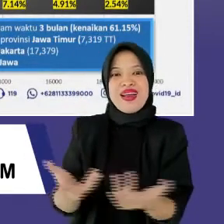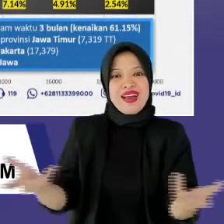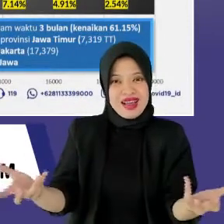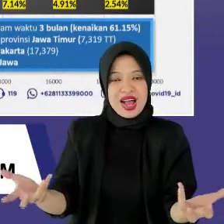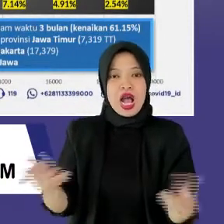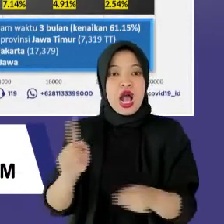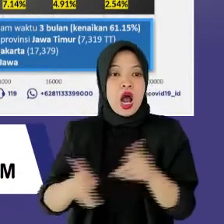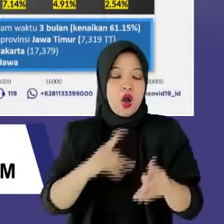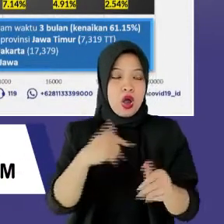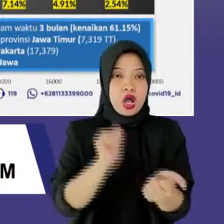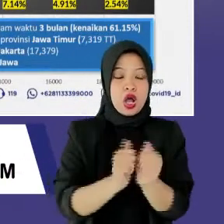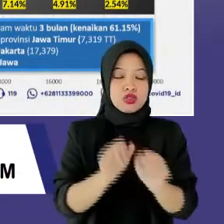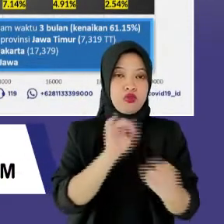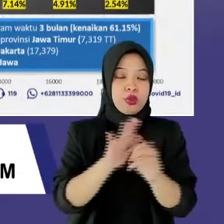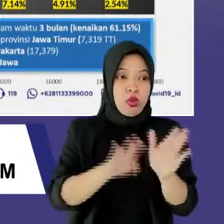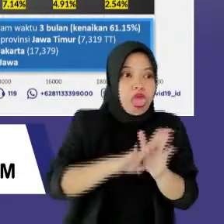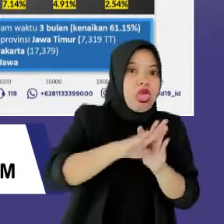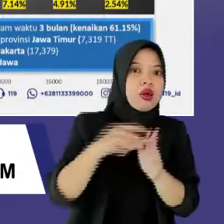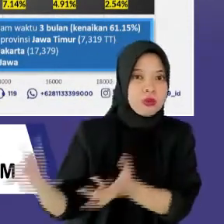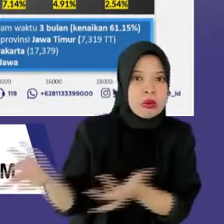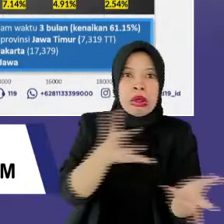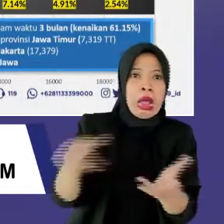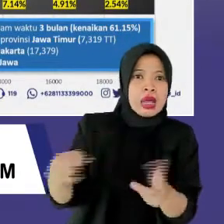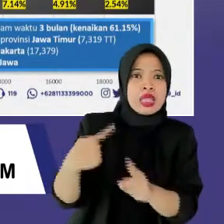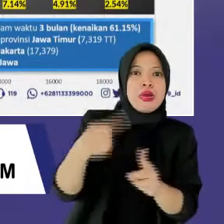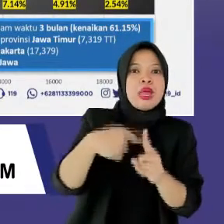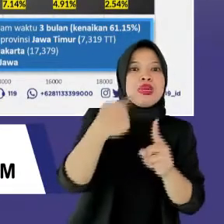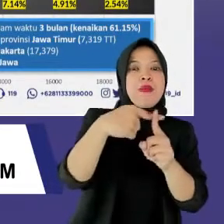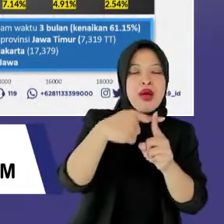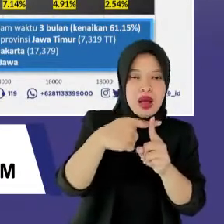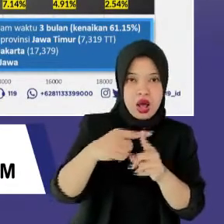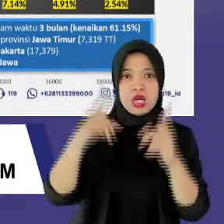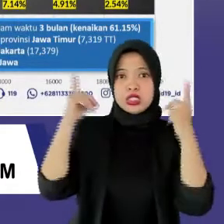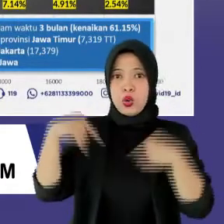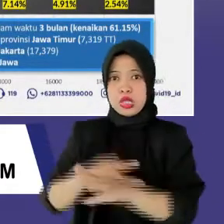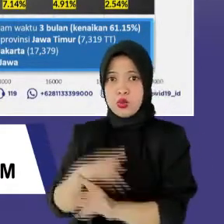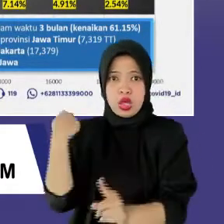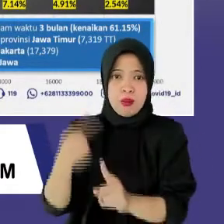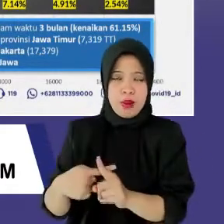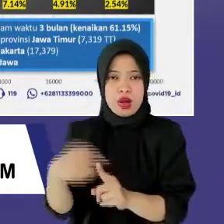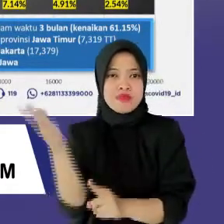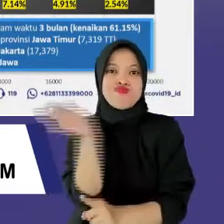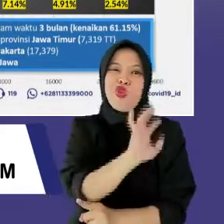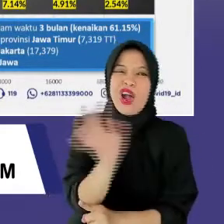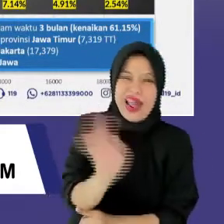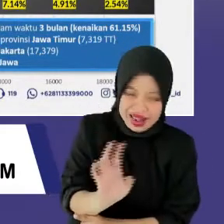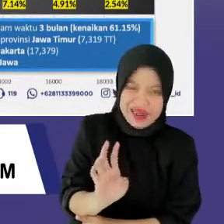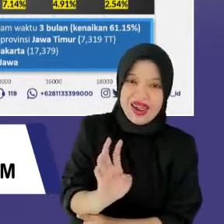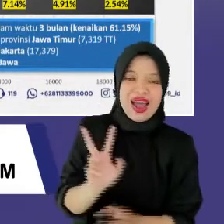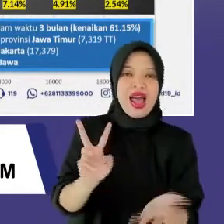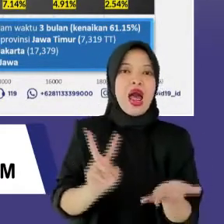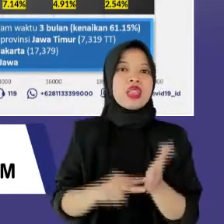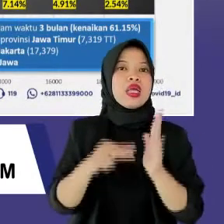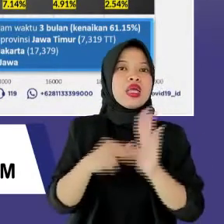gambaran ini tidak menunjukkan, misalkan kan kalau dilihat langsung seperti ini, wah berarti Jawa Timur itu menambah paling banyak, tidak demikian juga, karena sebetulnya banyak yang